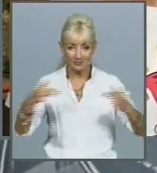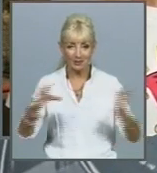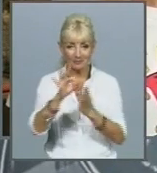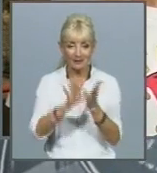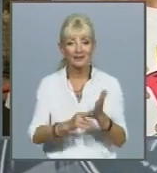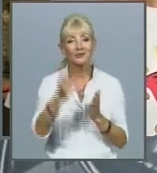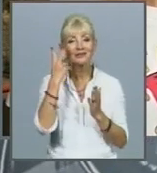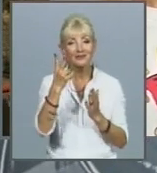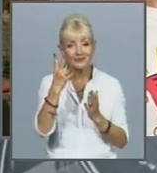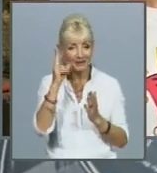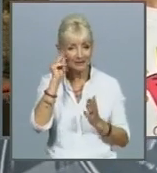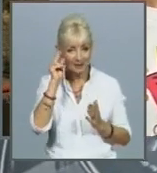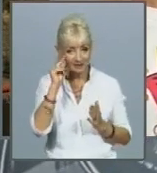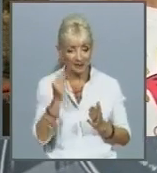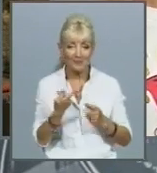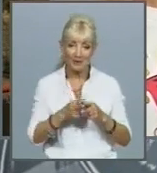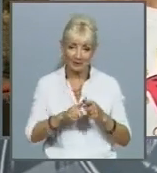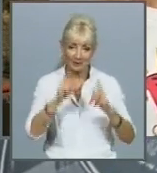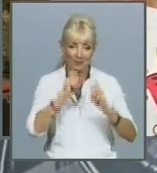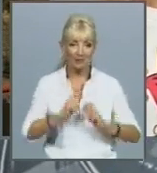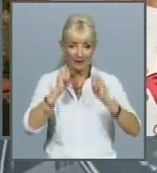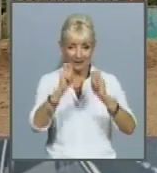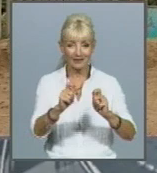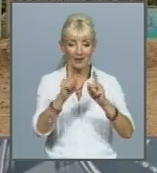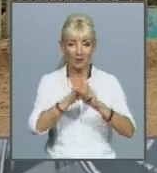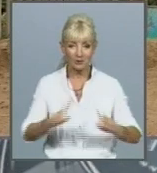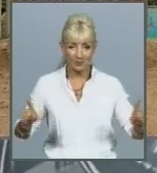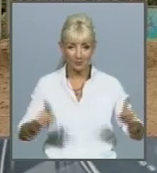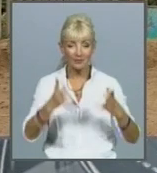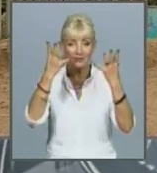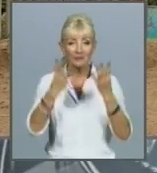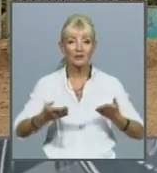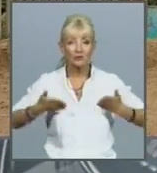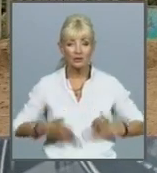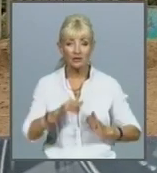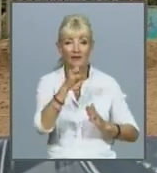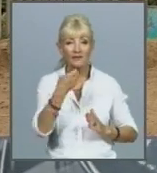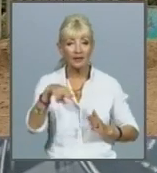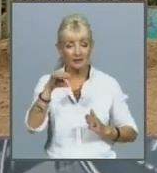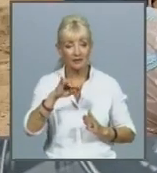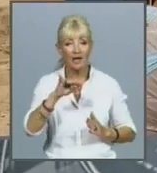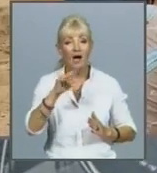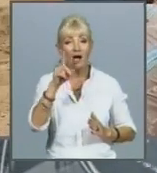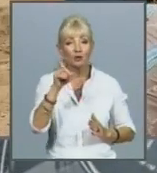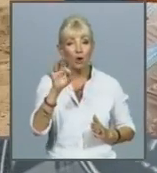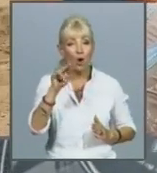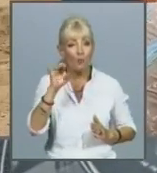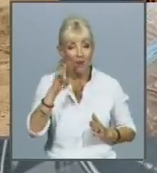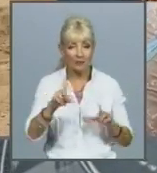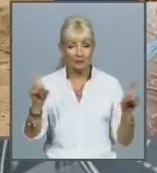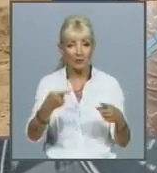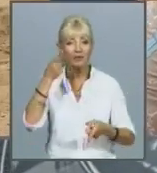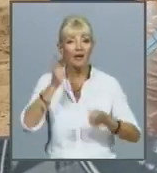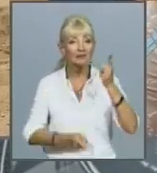дві визначні дати. Отож і подарунки особливі. В день народження Тенді у зоопарку для слонихи влаштували